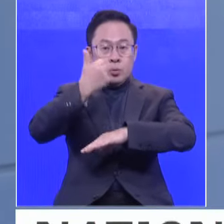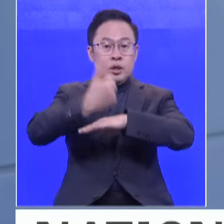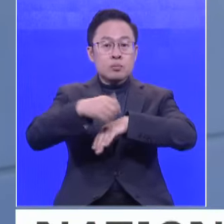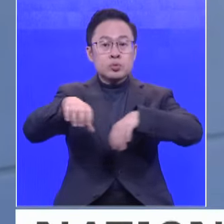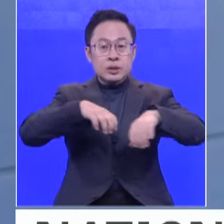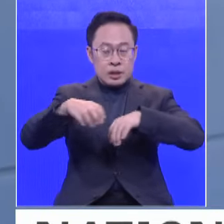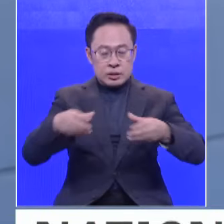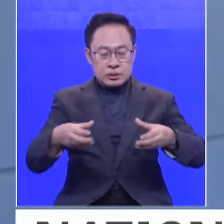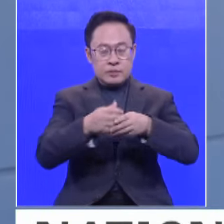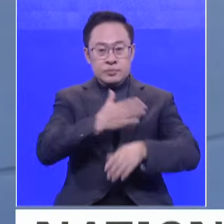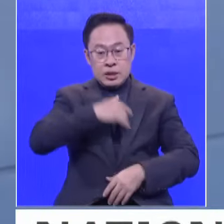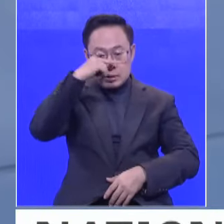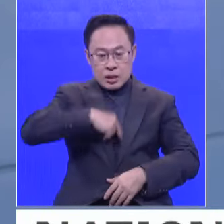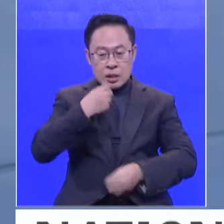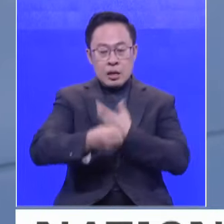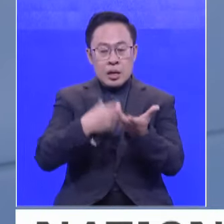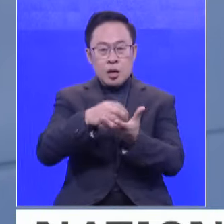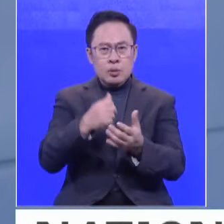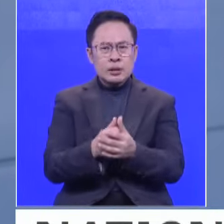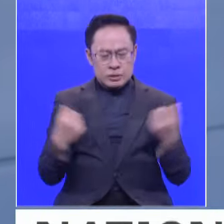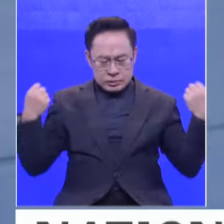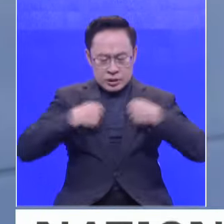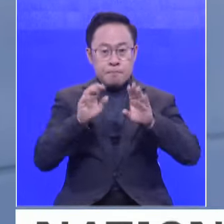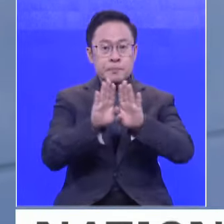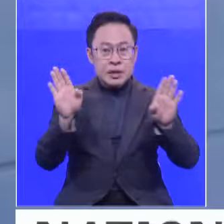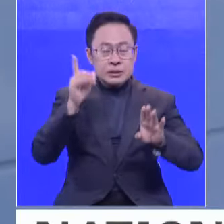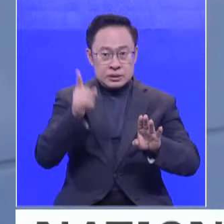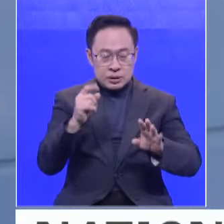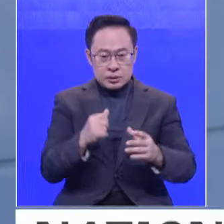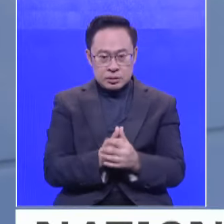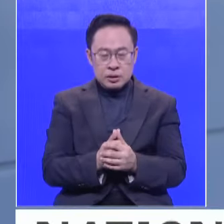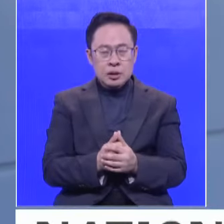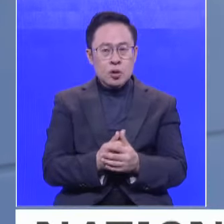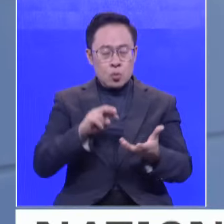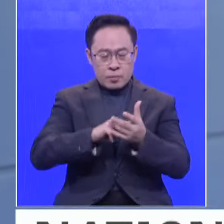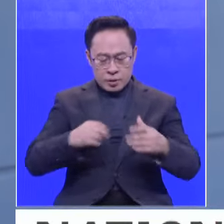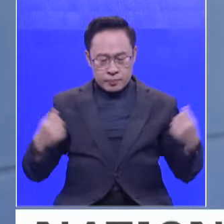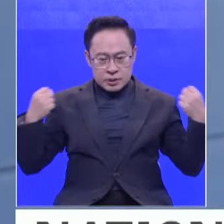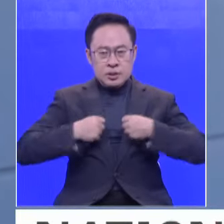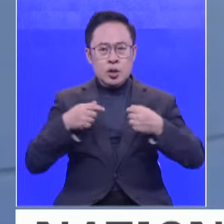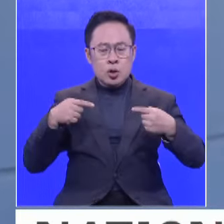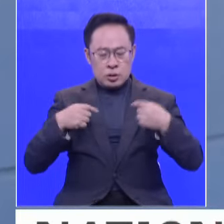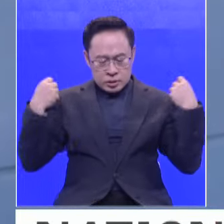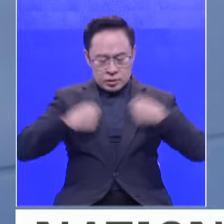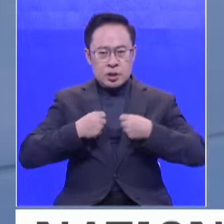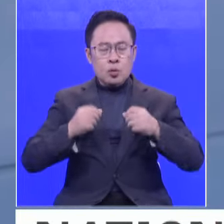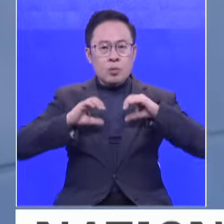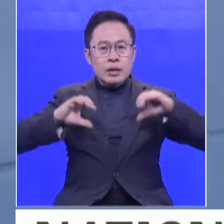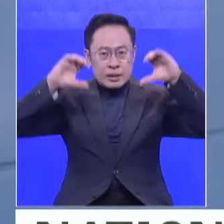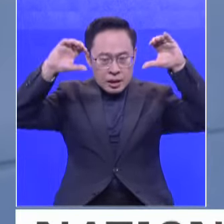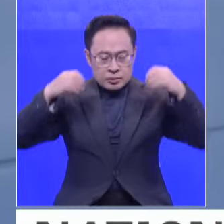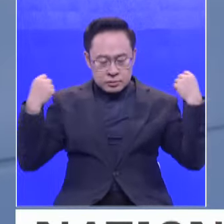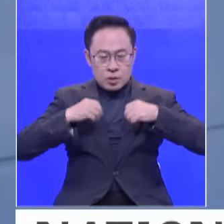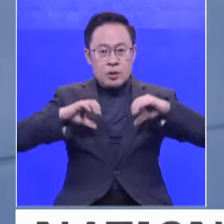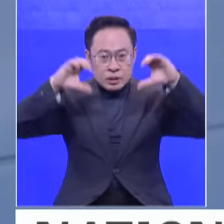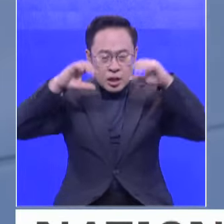ดที่บอกจะมาใช้ในพิธีเปิดจริงๆเป็นชุดพิธีการการเข้าเฝ้าการใช้ในราชการแต่ด้วยสภาพแวดล้อมที่ฝ